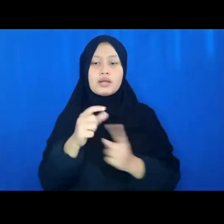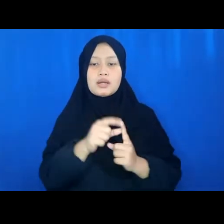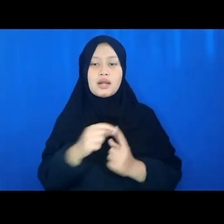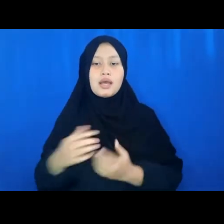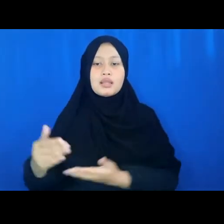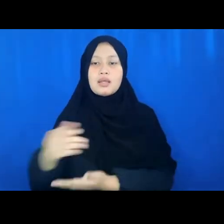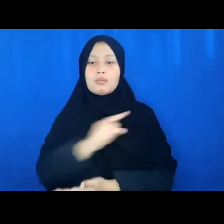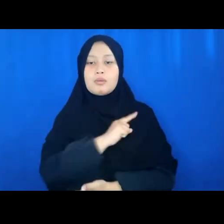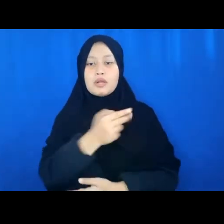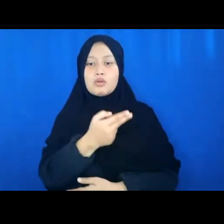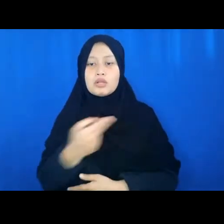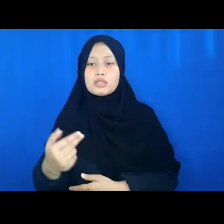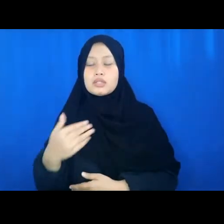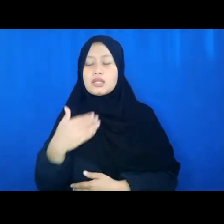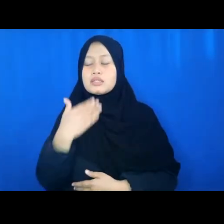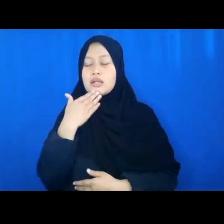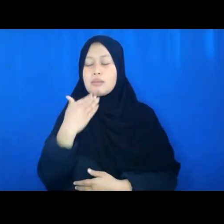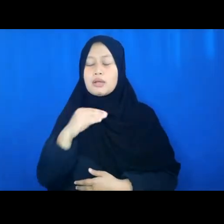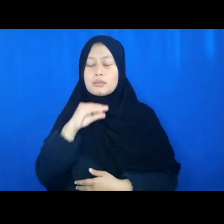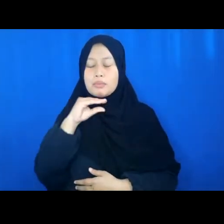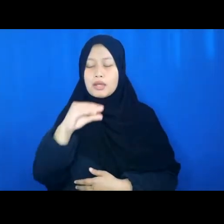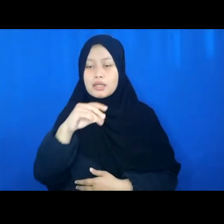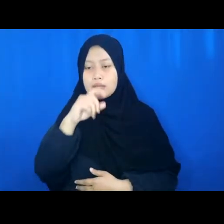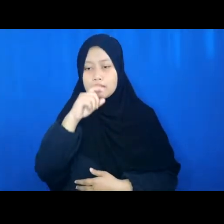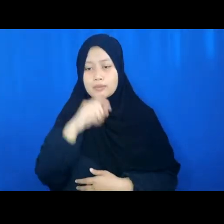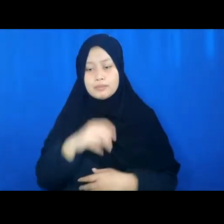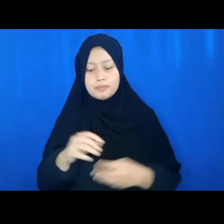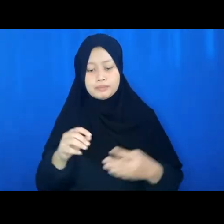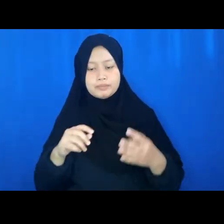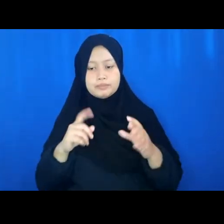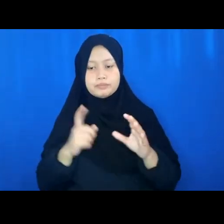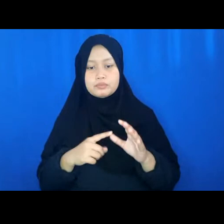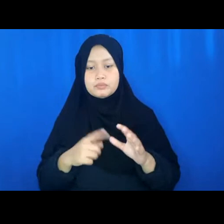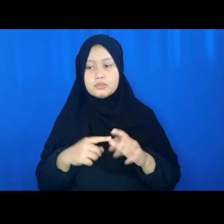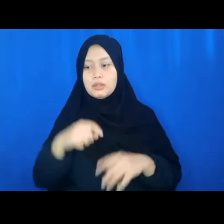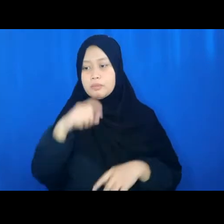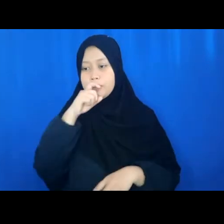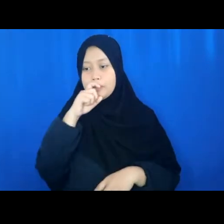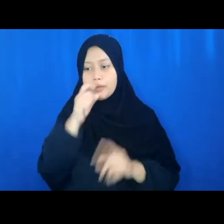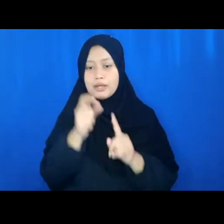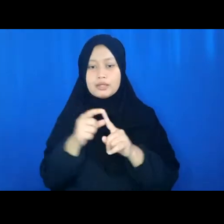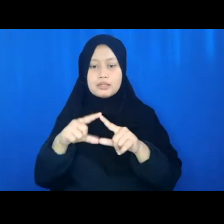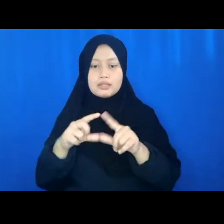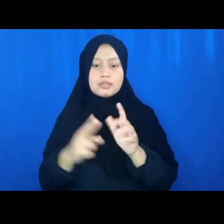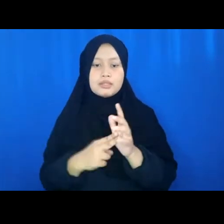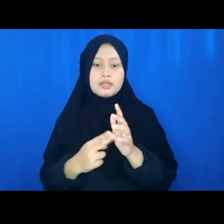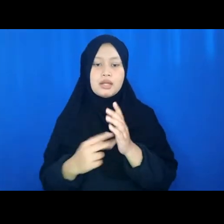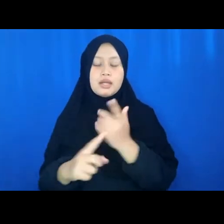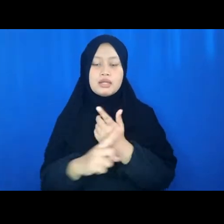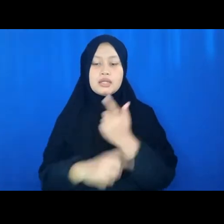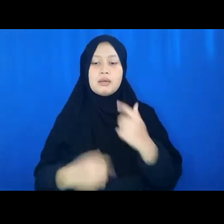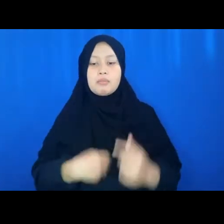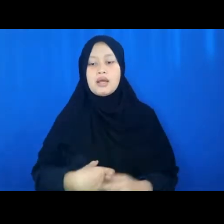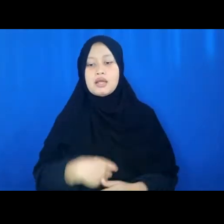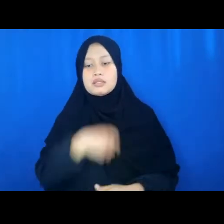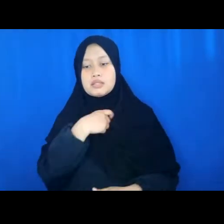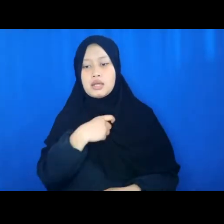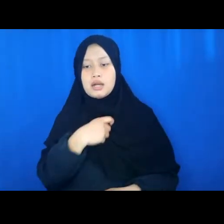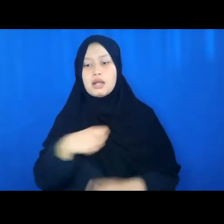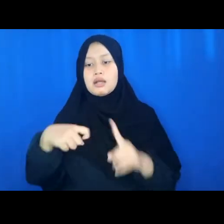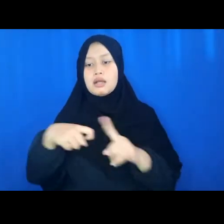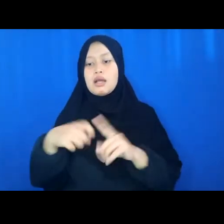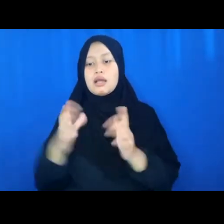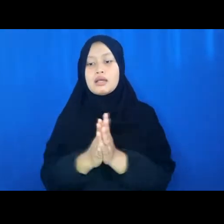pagi Bapak Deni kobra SH LLM partner kxdqi Selamat pagi Pak